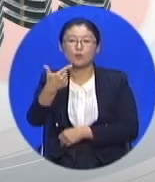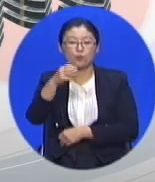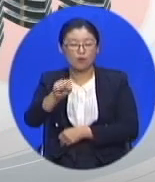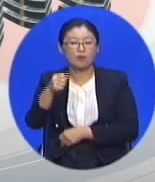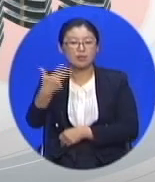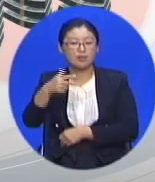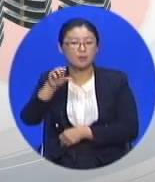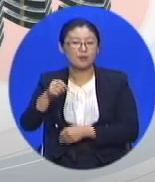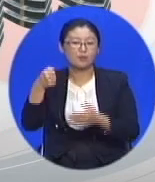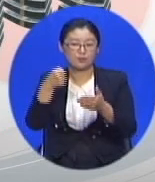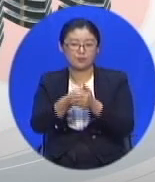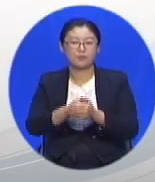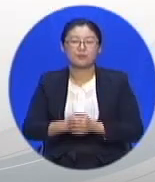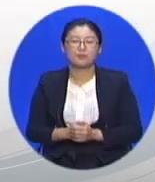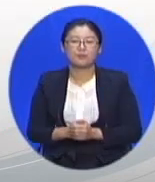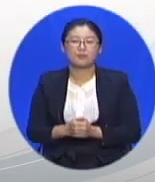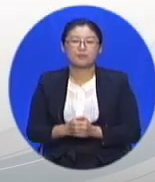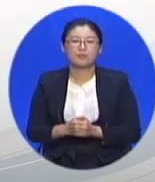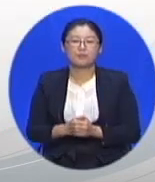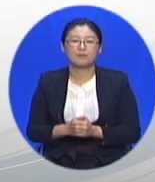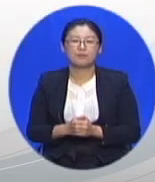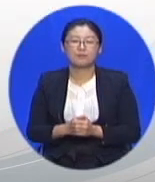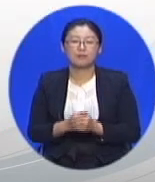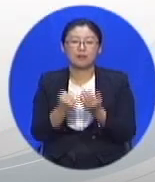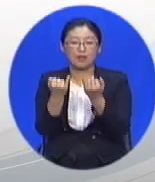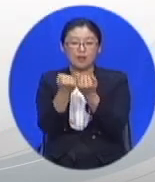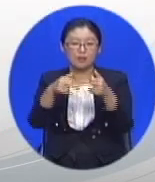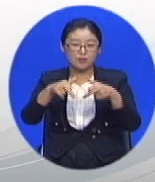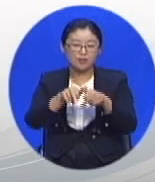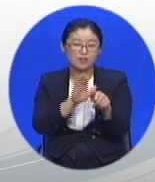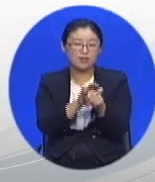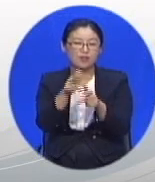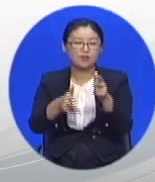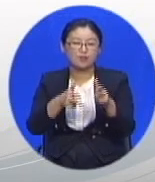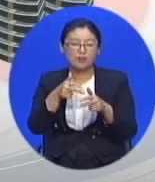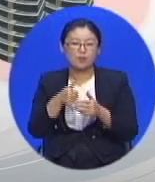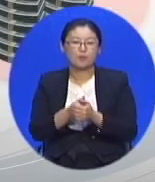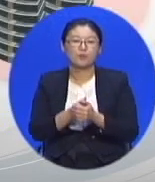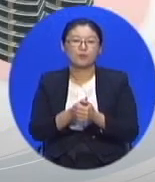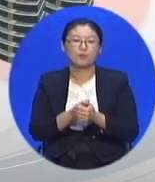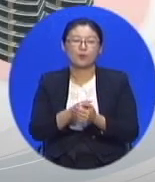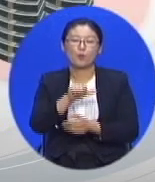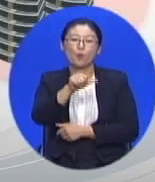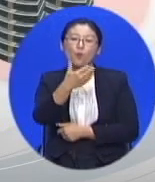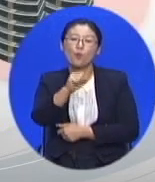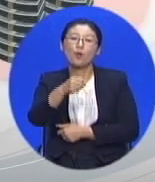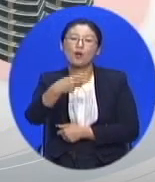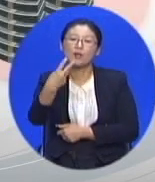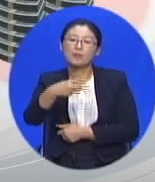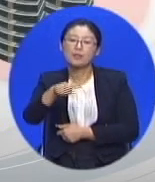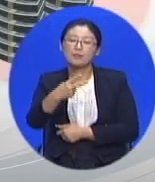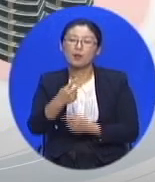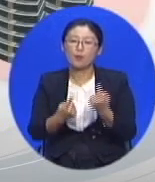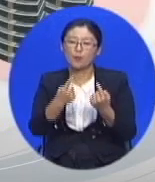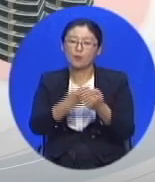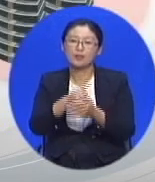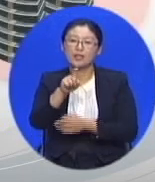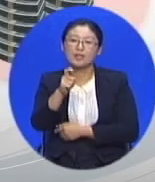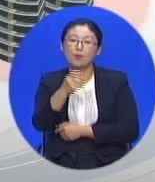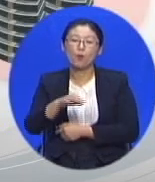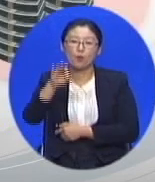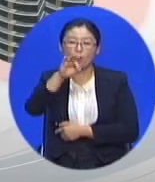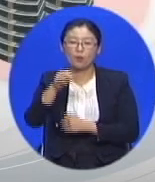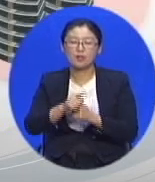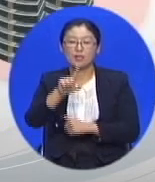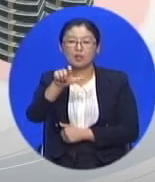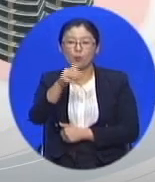원으로 최종 확정됐습니다. 또한 여성 장애인 지원 사업도 정부안 5억 3,200만 원보다 10억 원 증액된